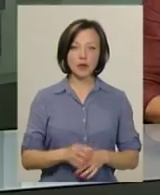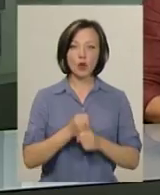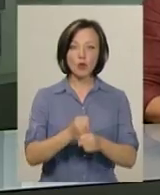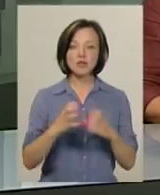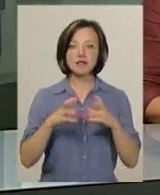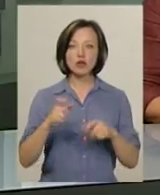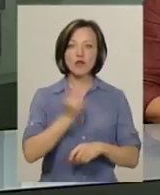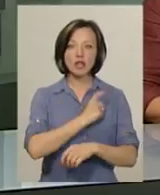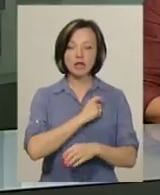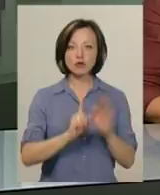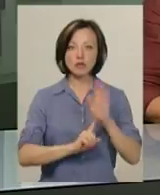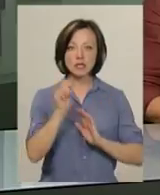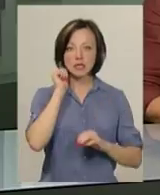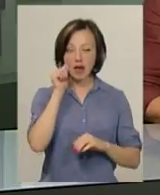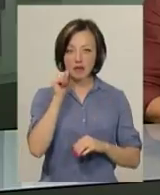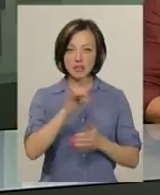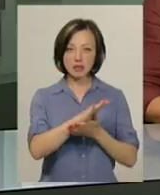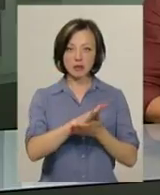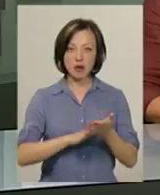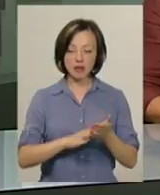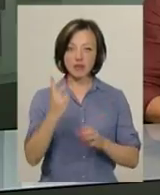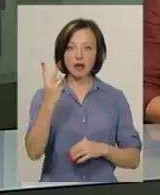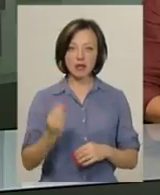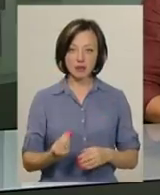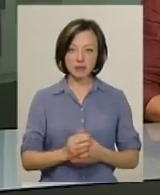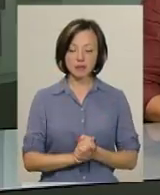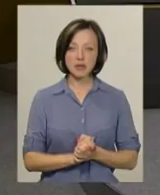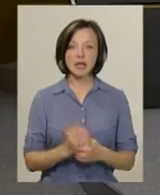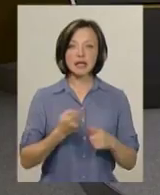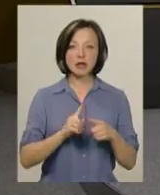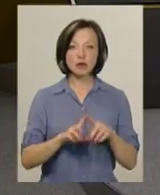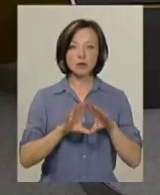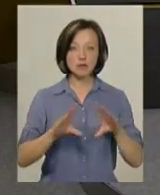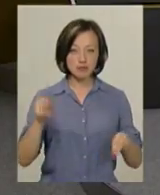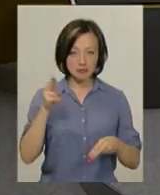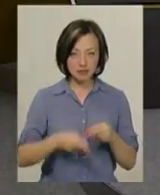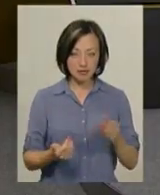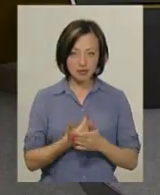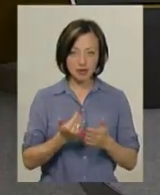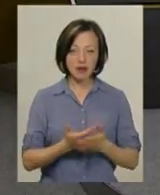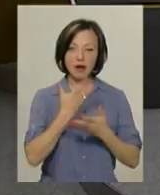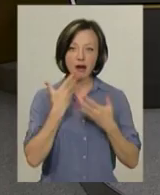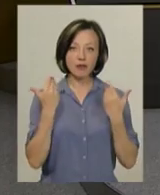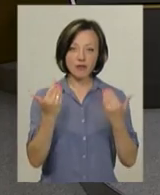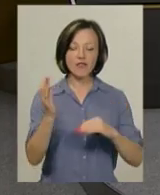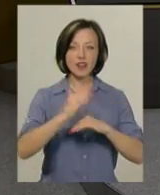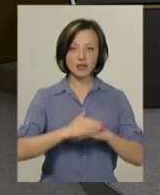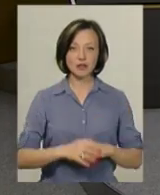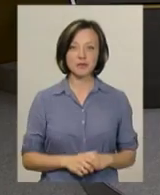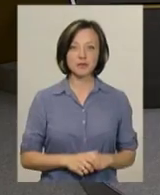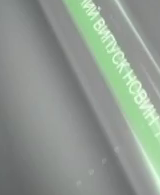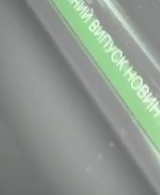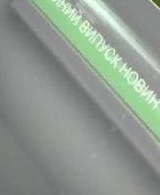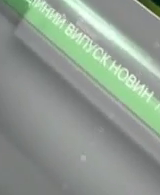світу в Одесі розпочнеться завтра і триватиме 2 дні. На цьому наш випуск завершено. Гарного усім вечора!